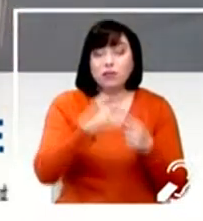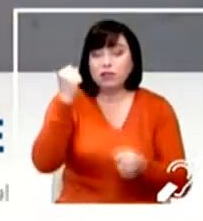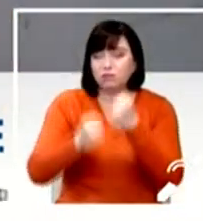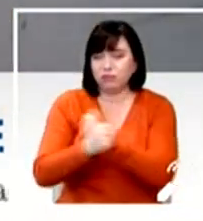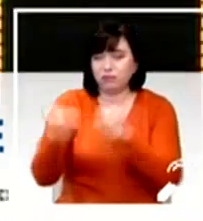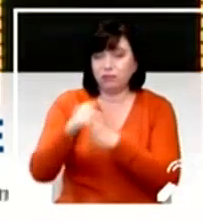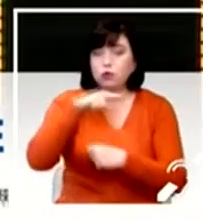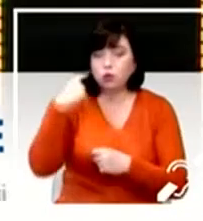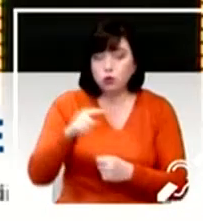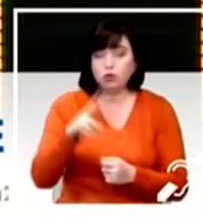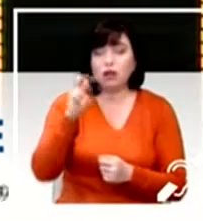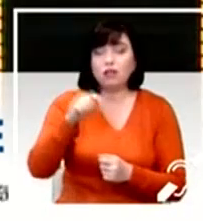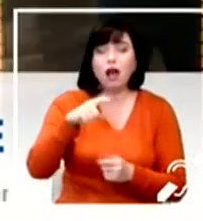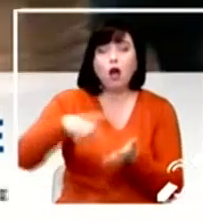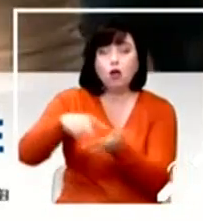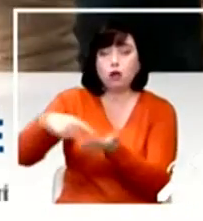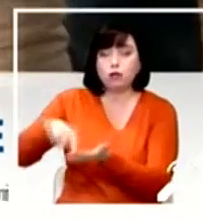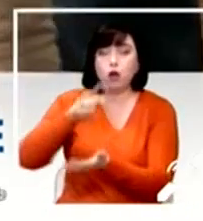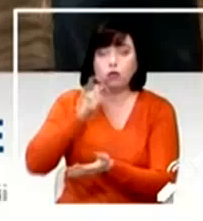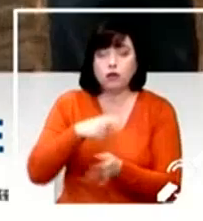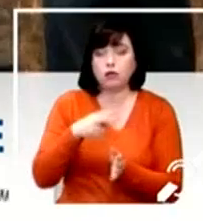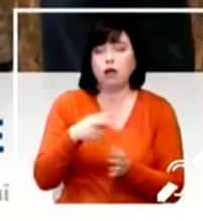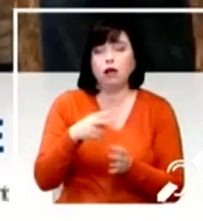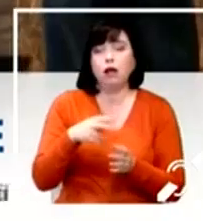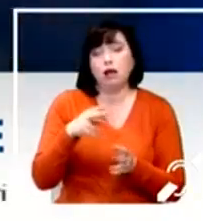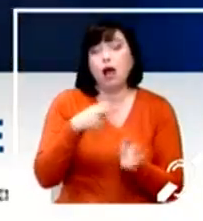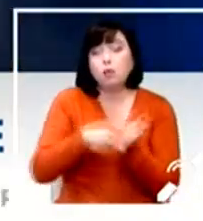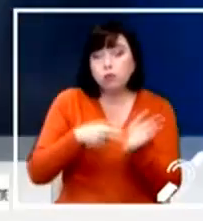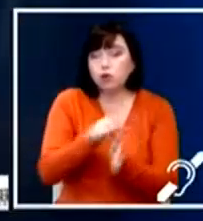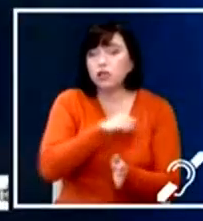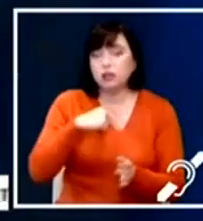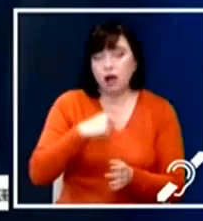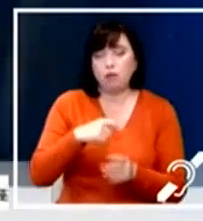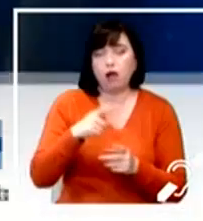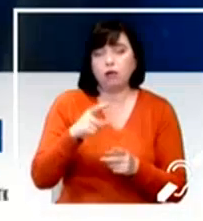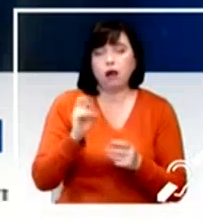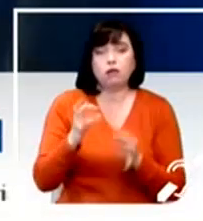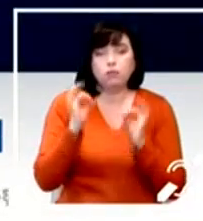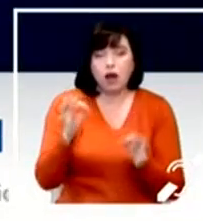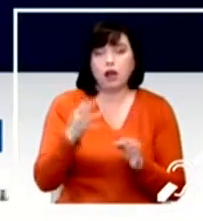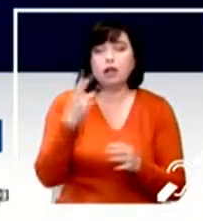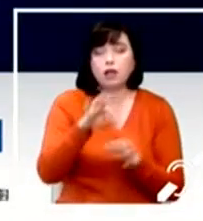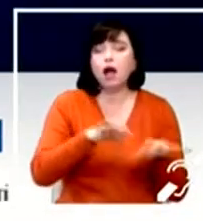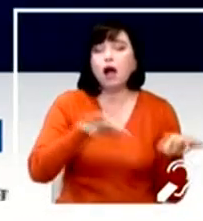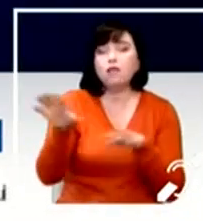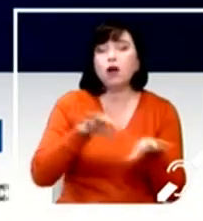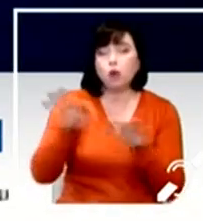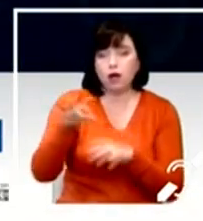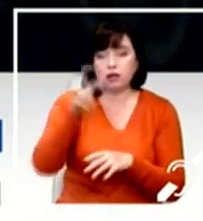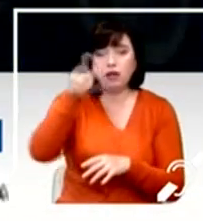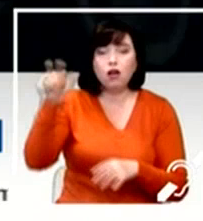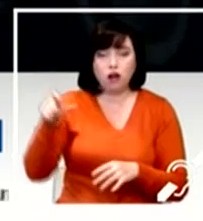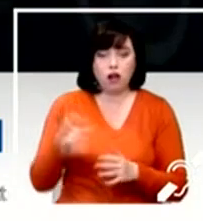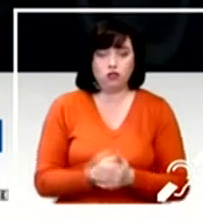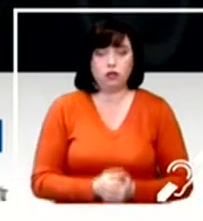bombardamentelor intense ale rușilor asupra orașelor ucrainene, trenul rămâne soluția cea mai sigură pentru evacuarea civililor. No attack is